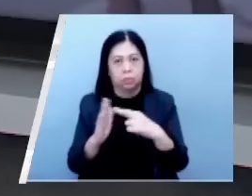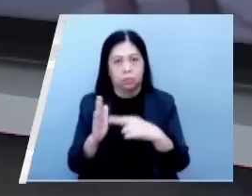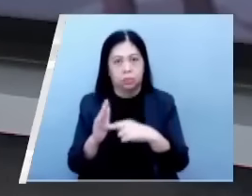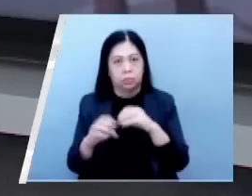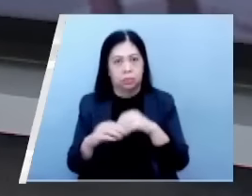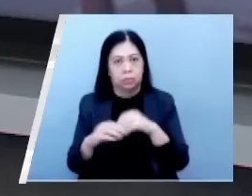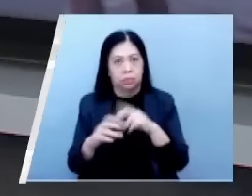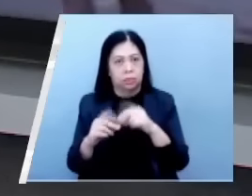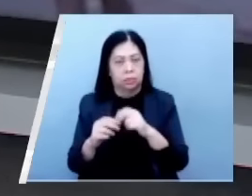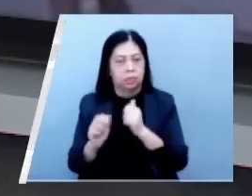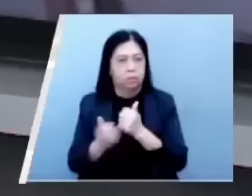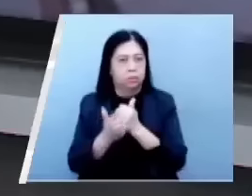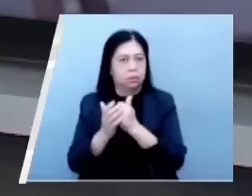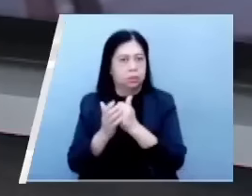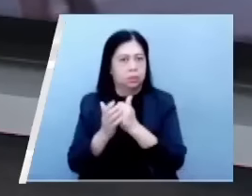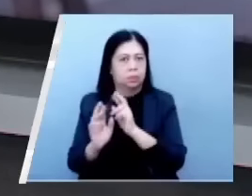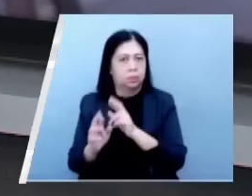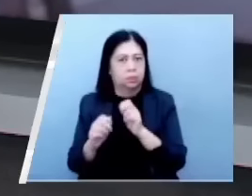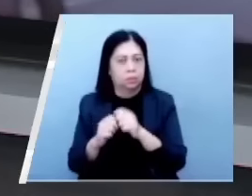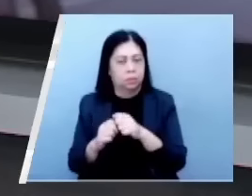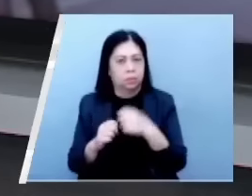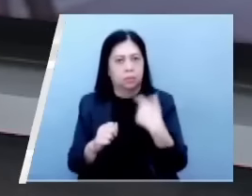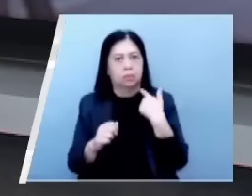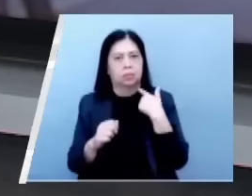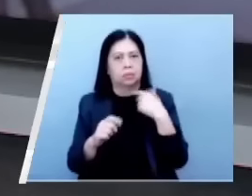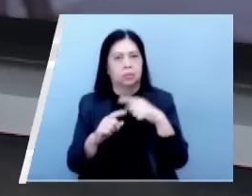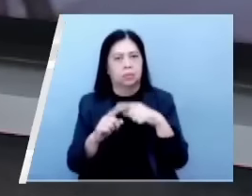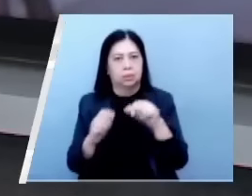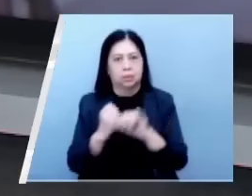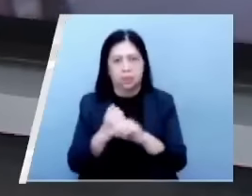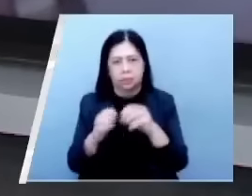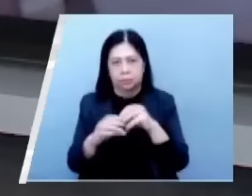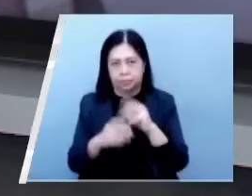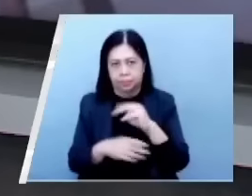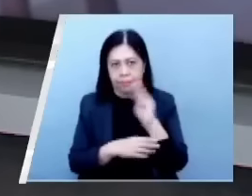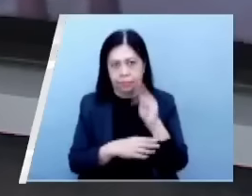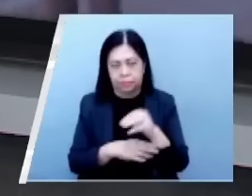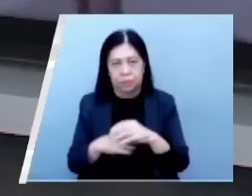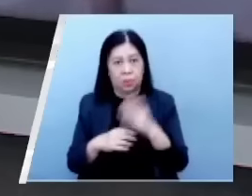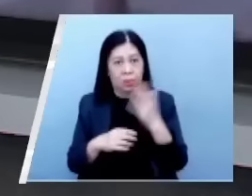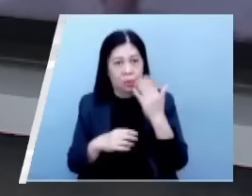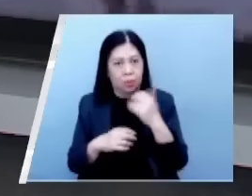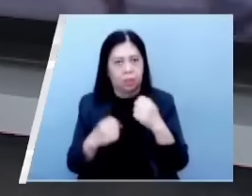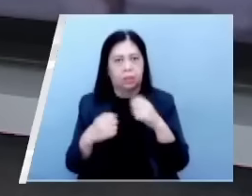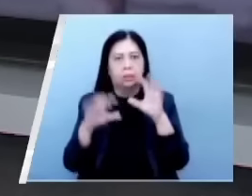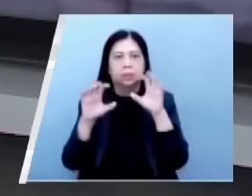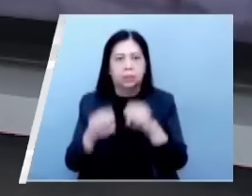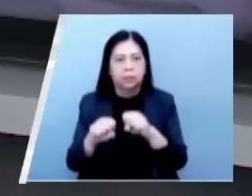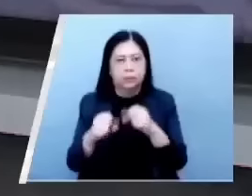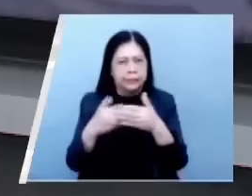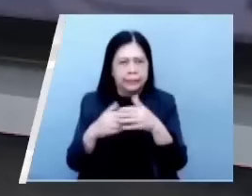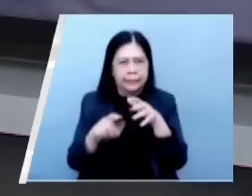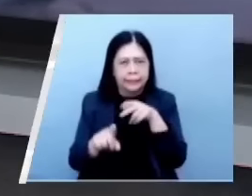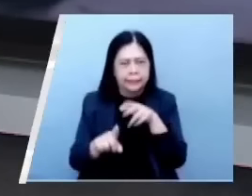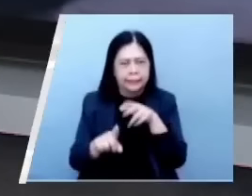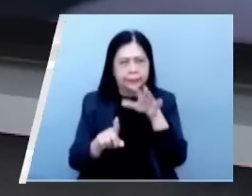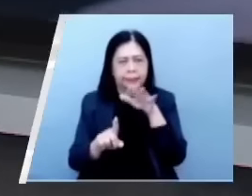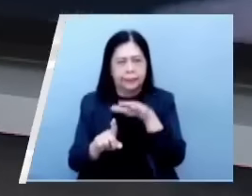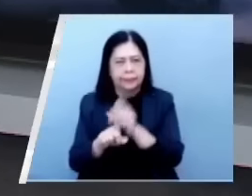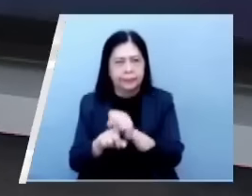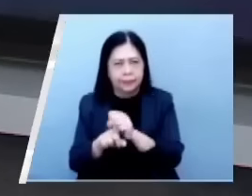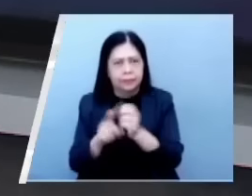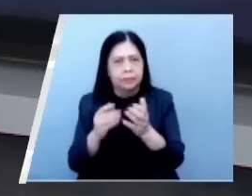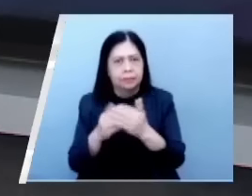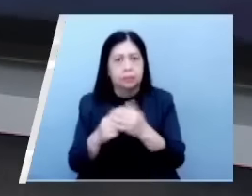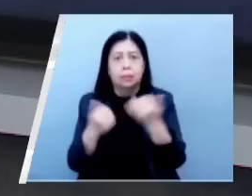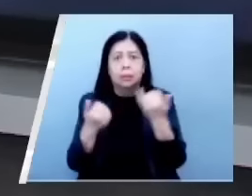pagresponde sa pang-hold up sa isang jeep sa Maynila. Kahit kasi nasa kote na ng mga pulis ang suspect,